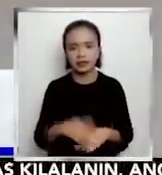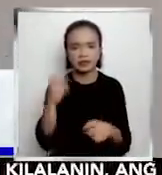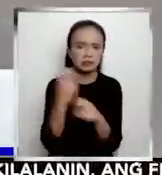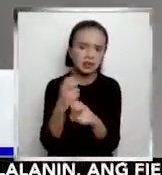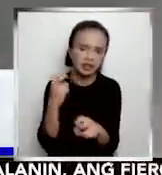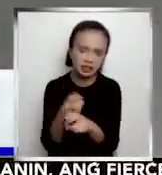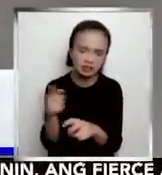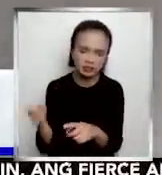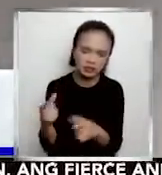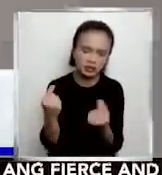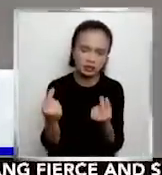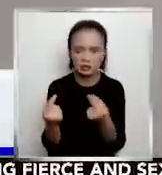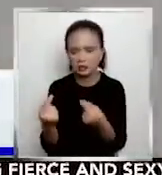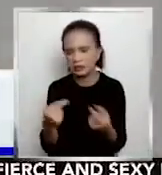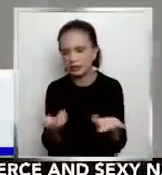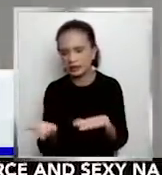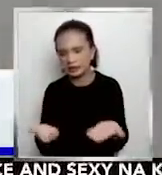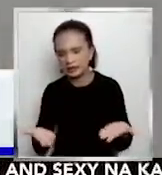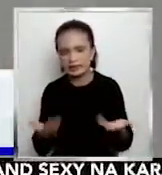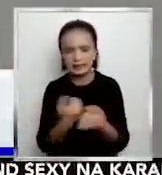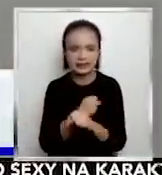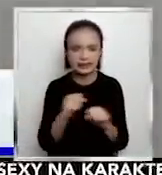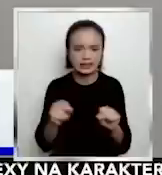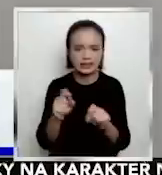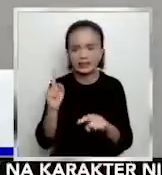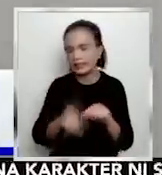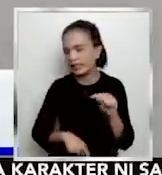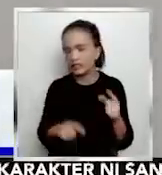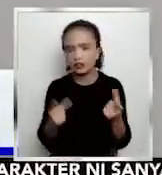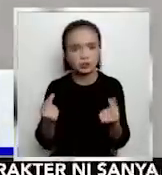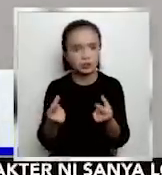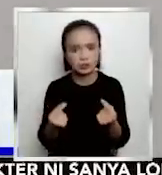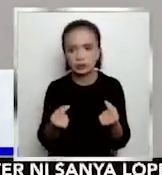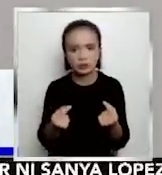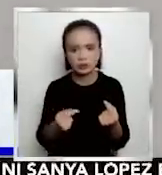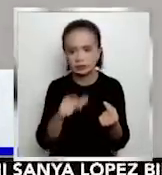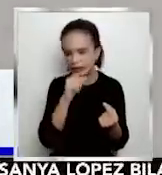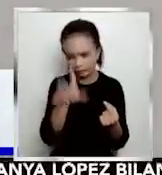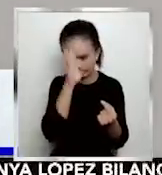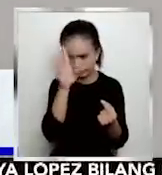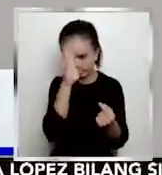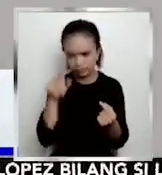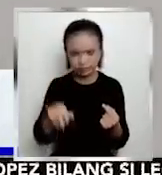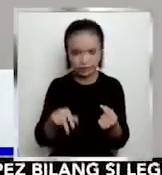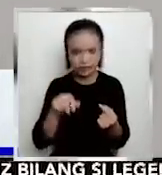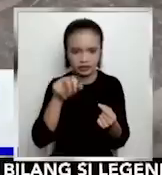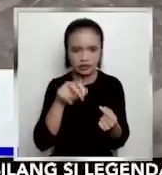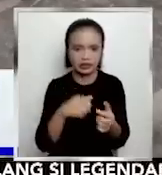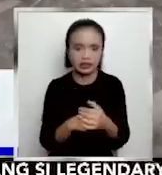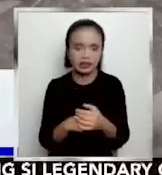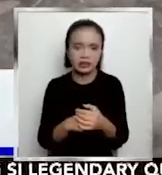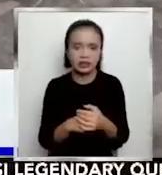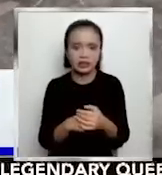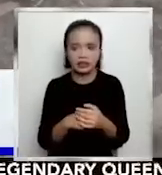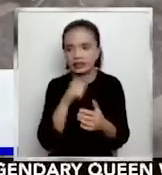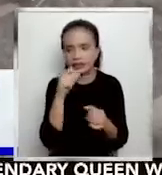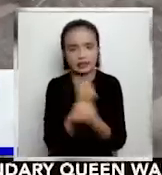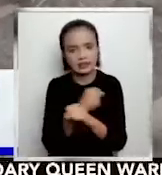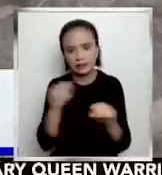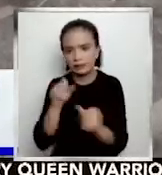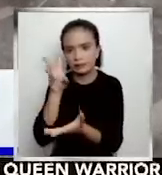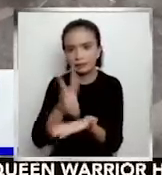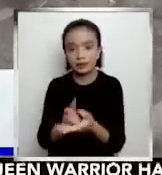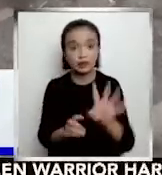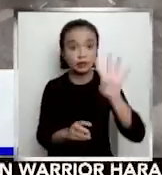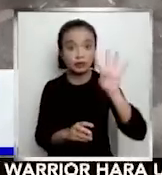processing dito. Hindi kayang gawin. Basta-basta. Unsafe, napaka-unsafe ng area. Ang labi ng apat nitong